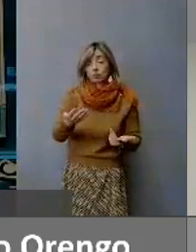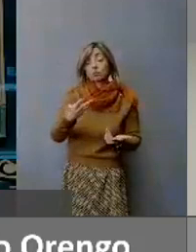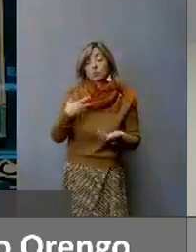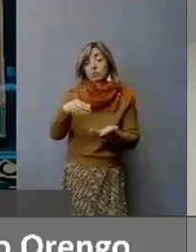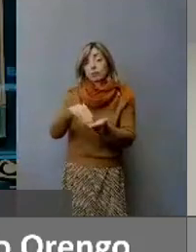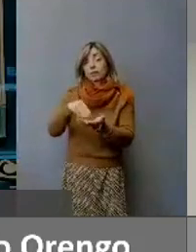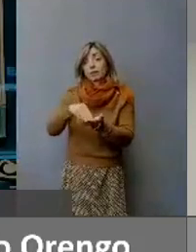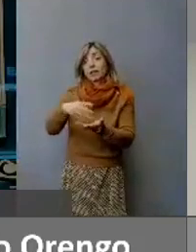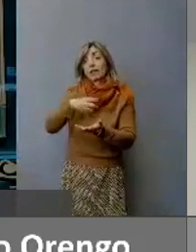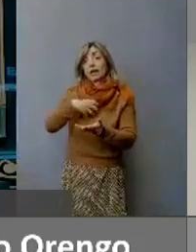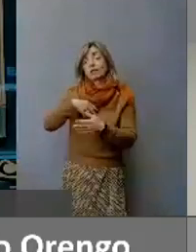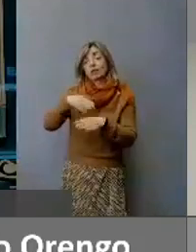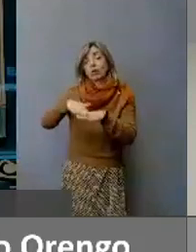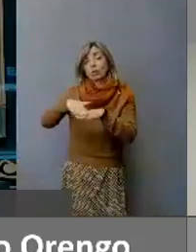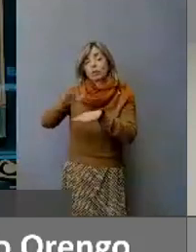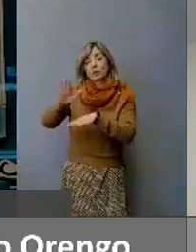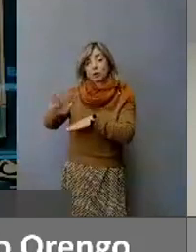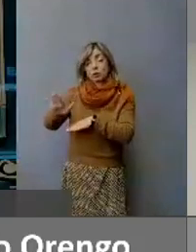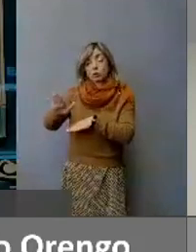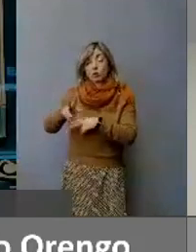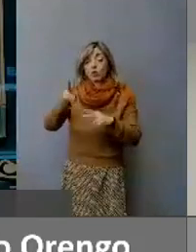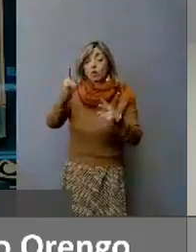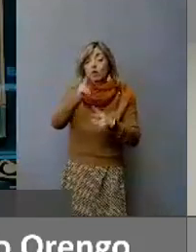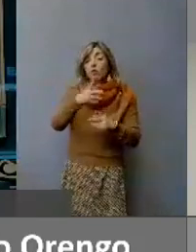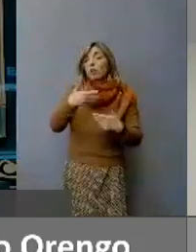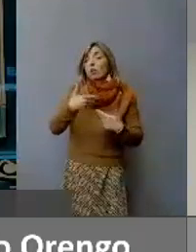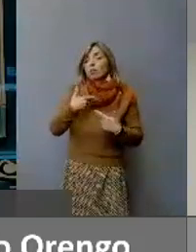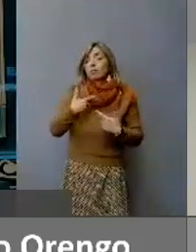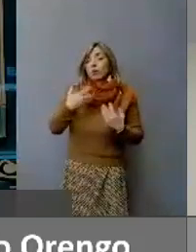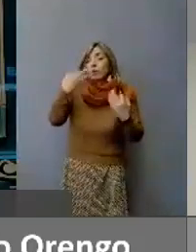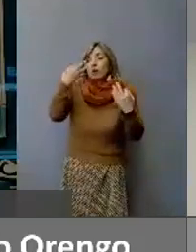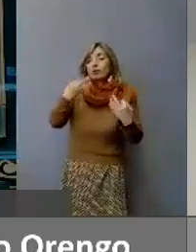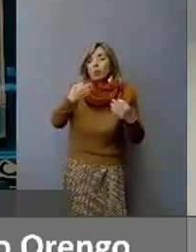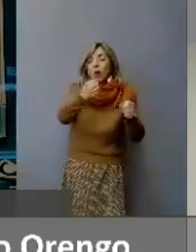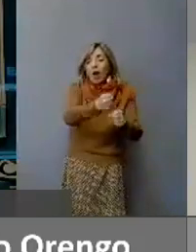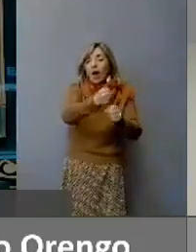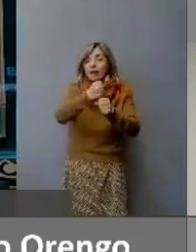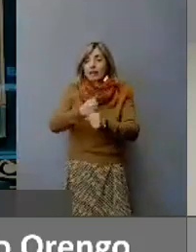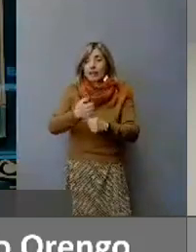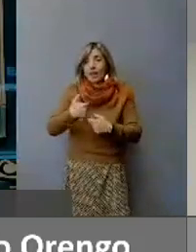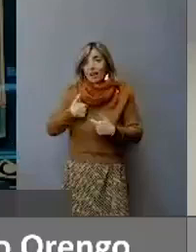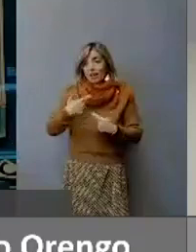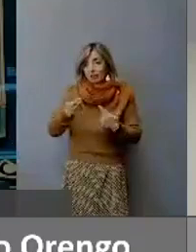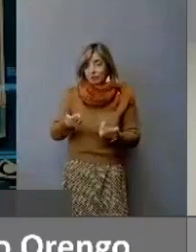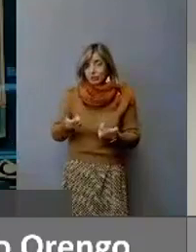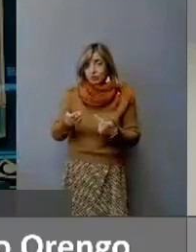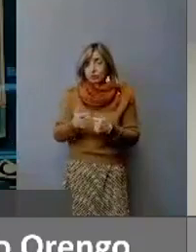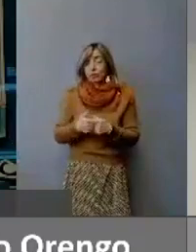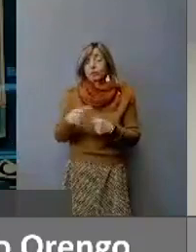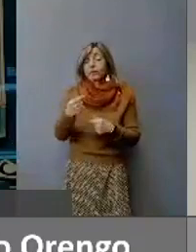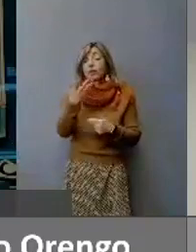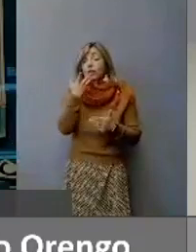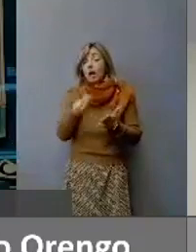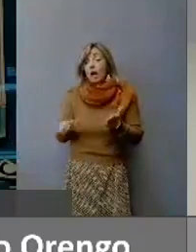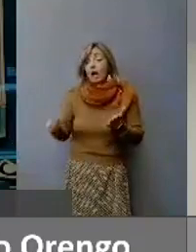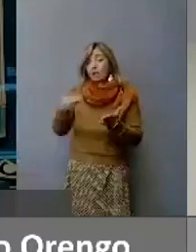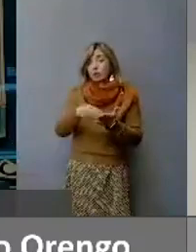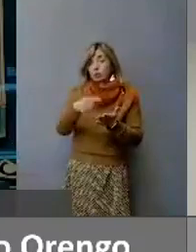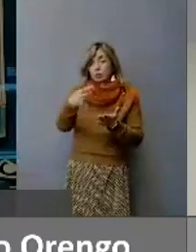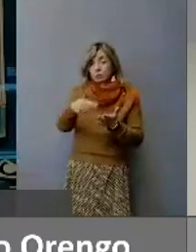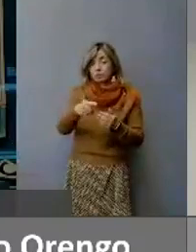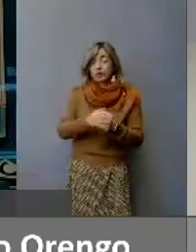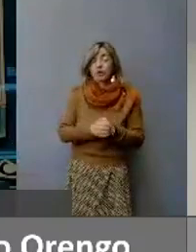ne anch'io ho contezza della della della delega ecco volevo solo aggiungere questo allora consigliere cassiba veniamo alla sua interrogazione